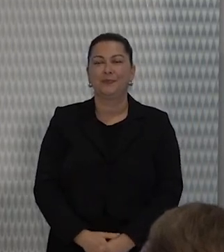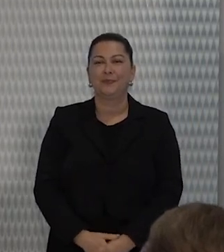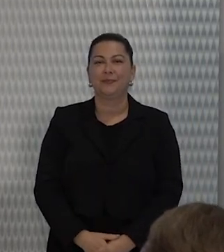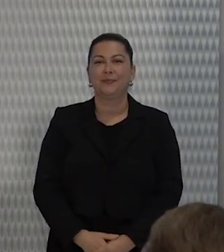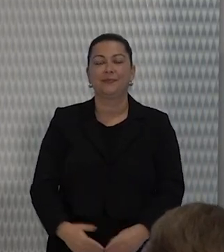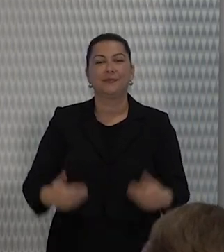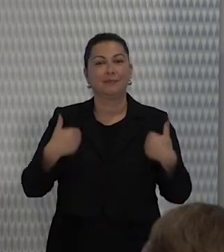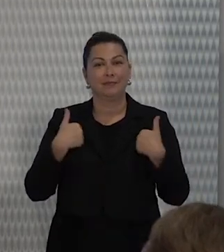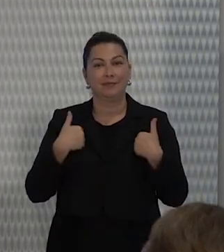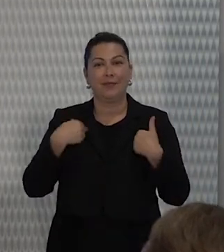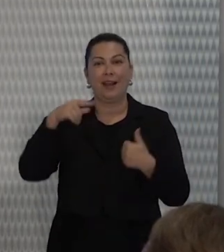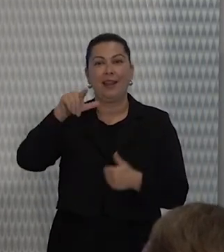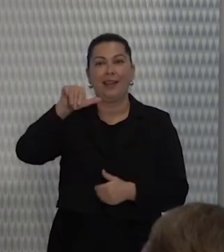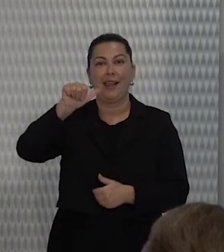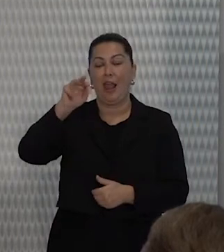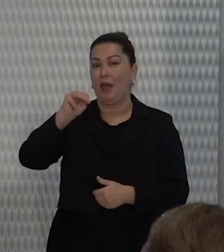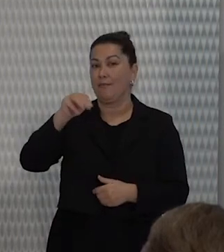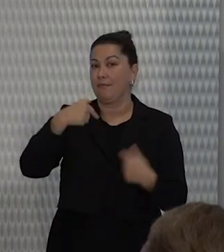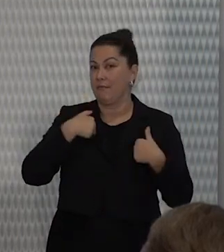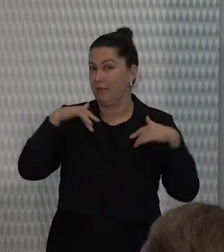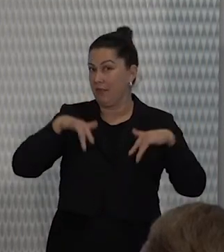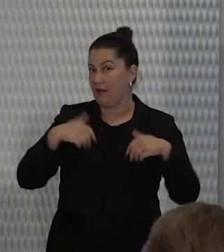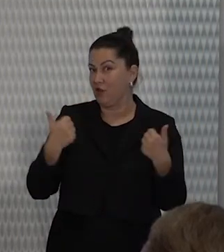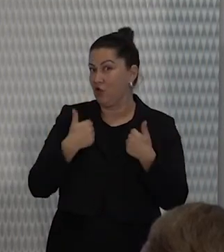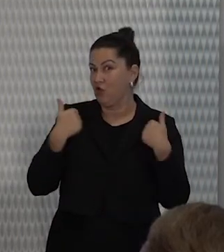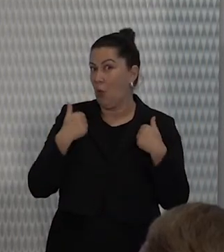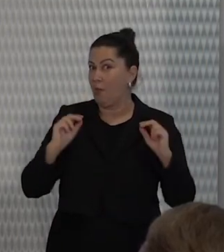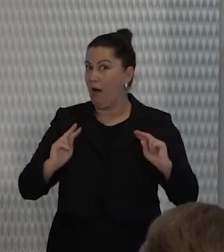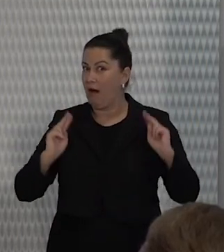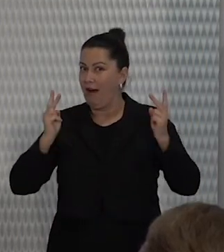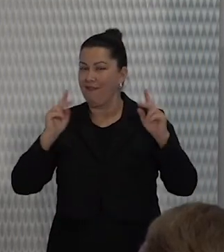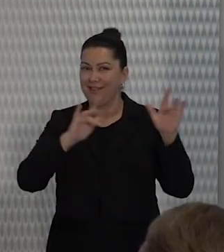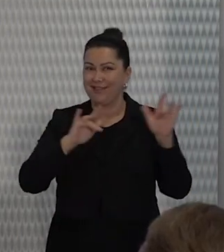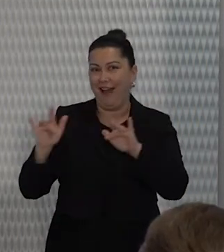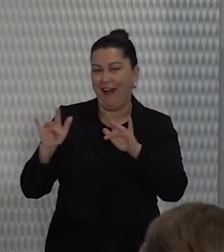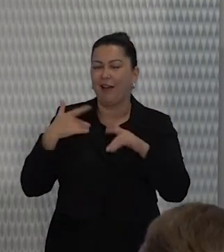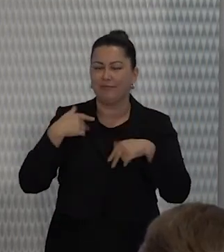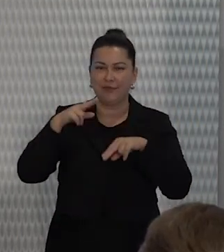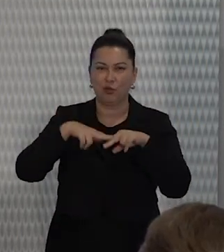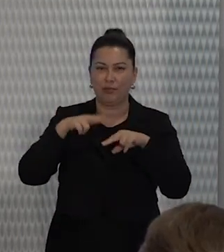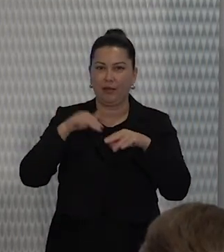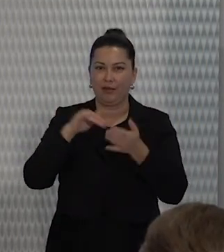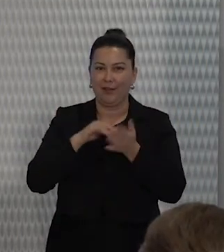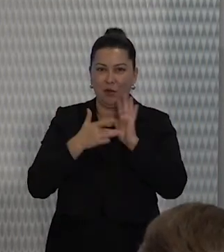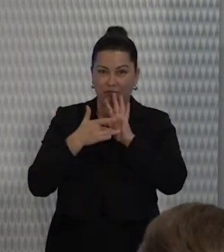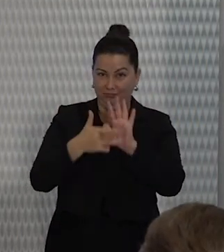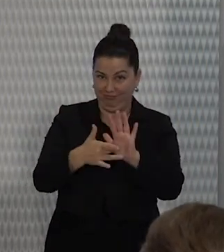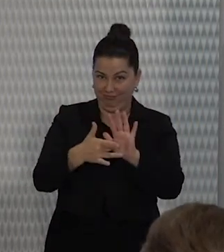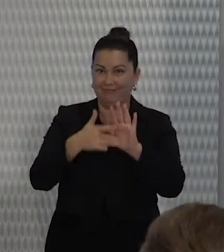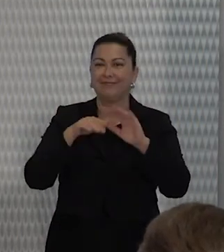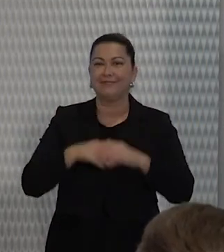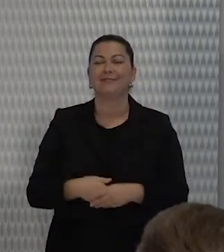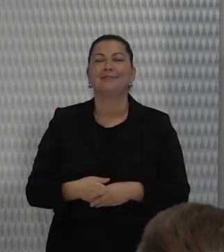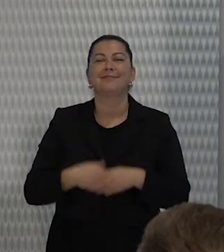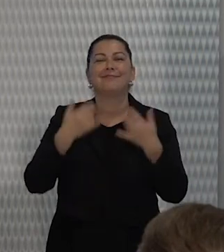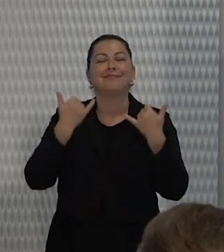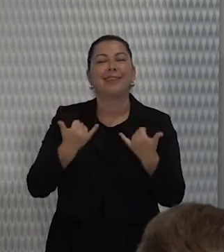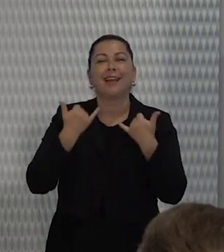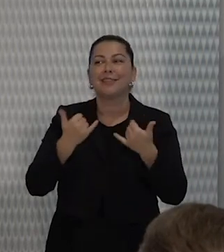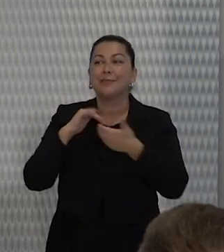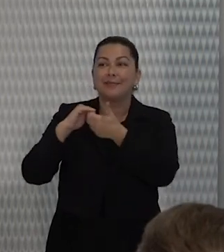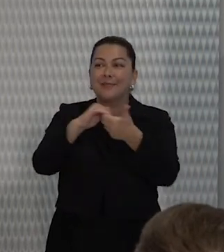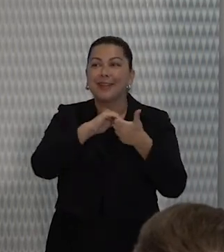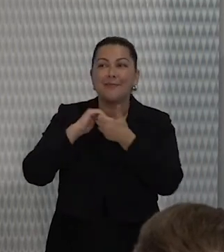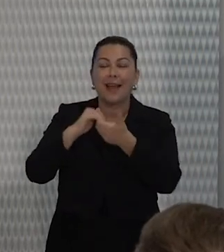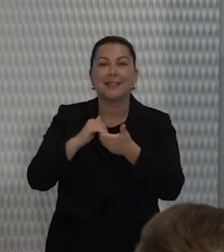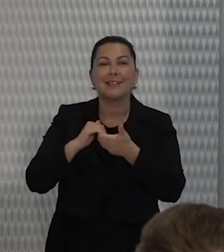Ich bin Liam und besitze Superkräfte. Diese werde ich Ihnen später noch zeigen. Begrüßen wir jetzt gemeinsam